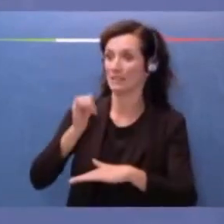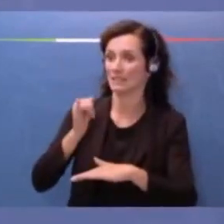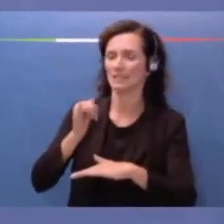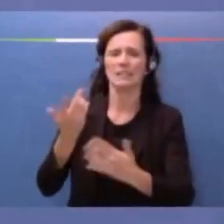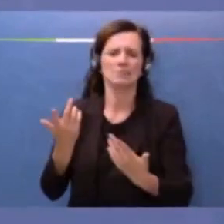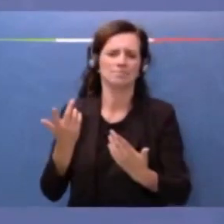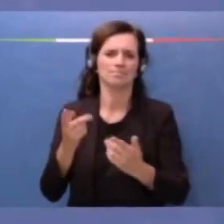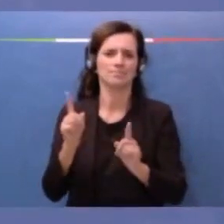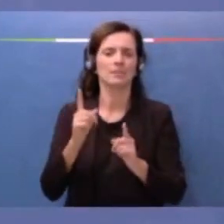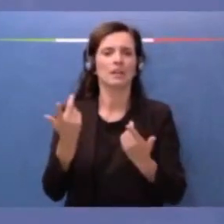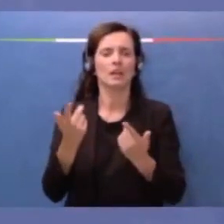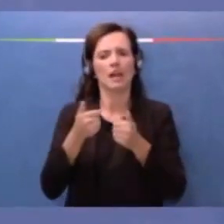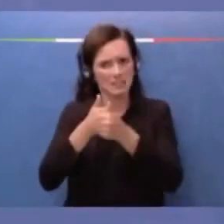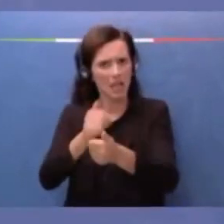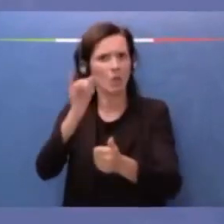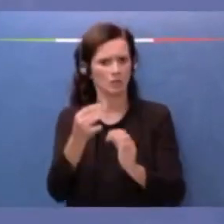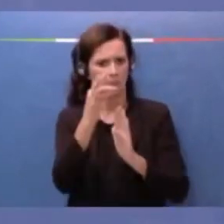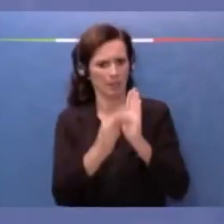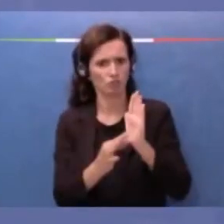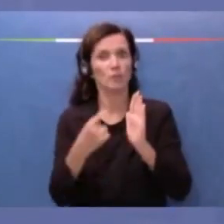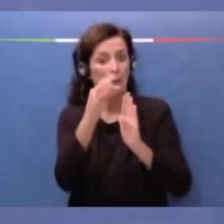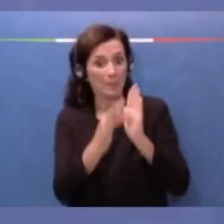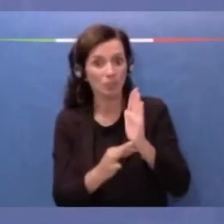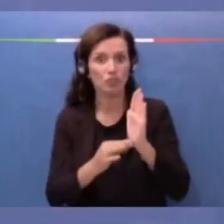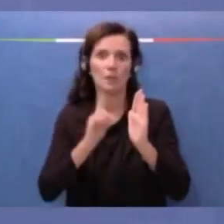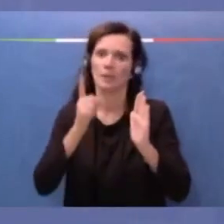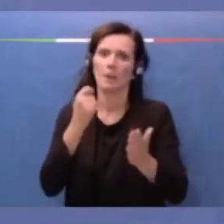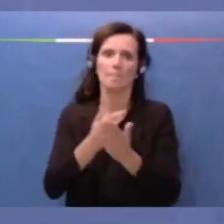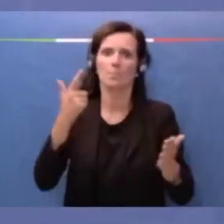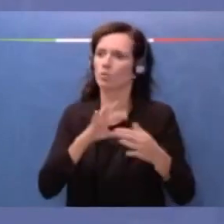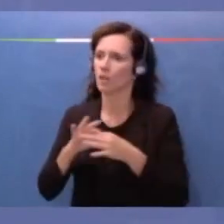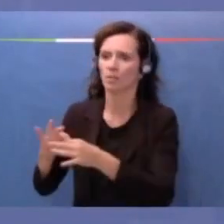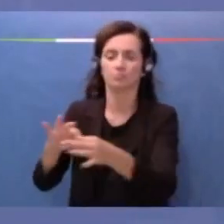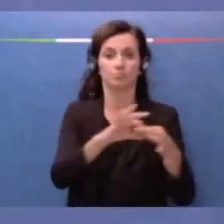che si ispira a certi principi che ritengo siano condivisi ampiamente anche dalla Lega.